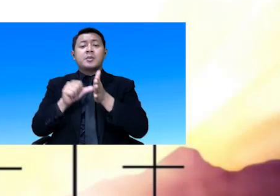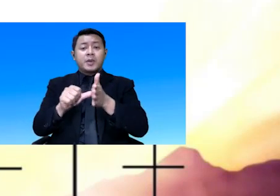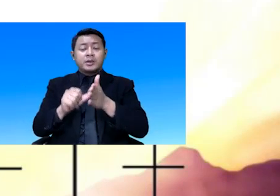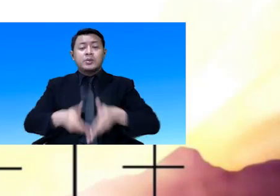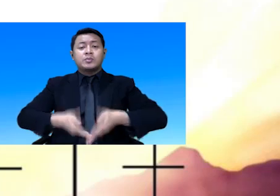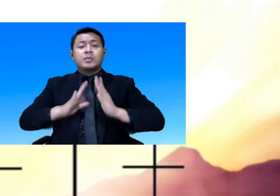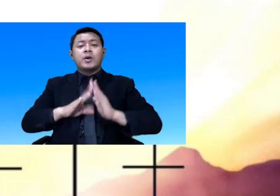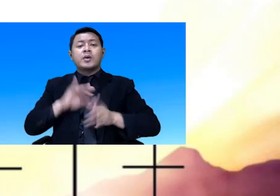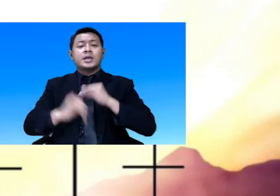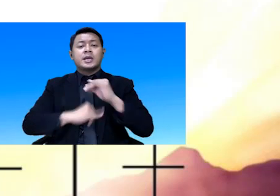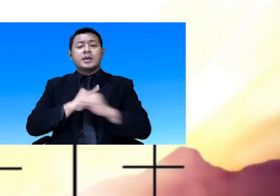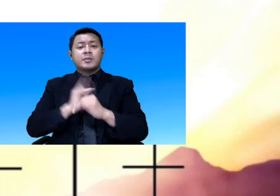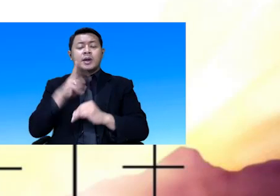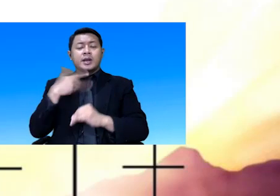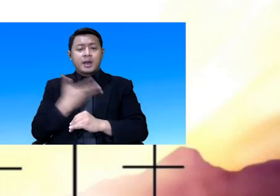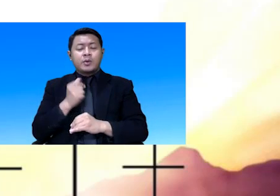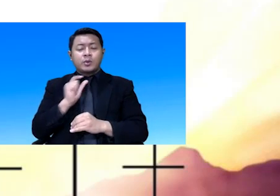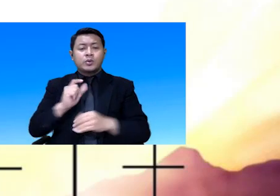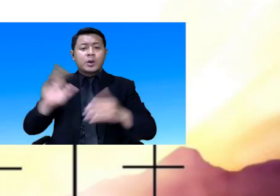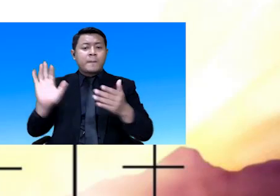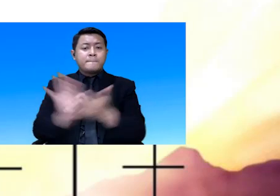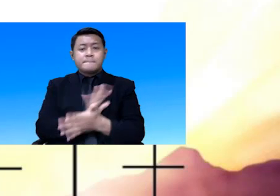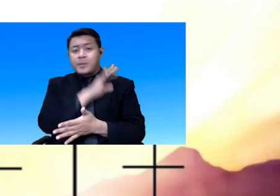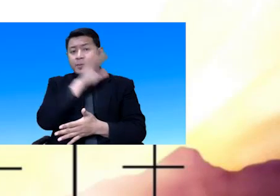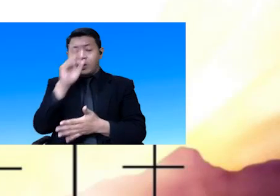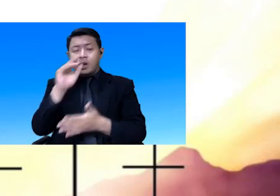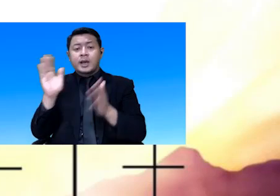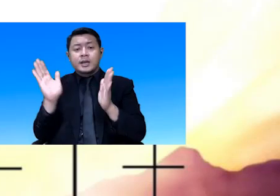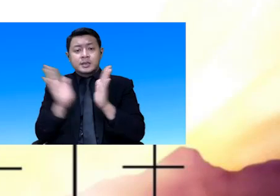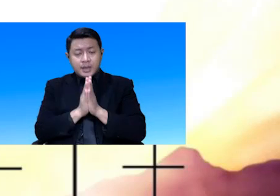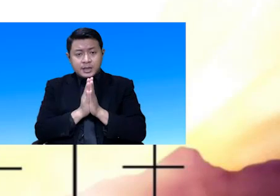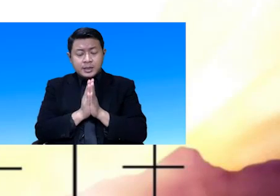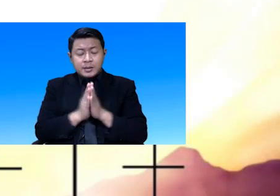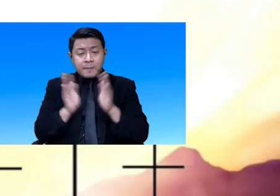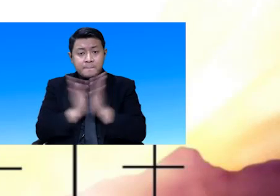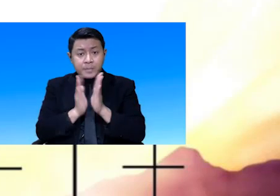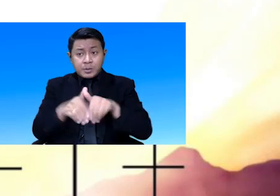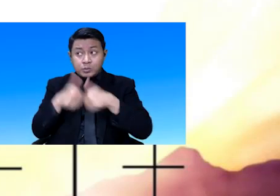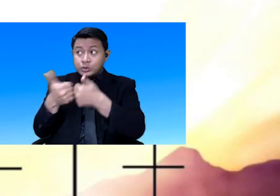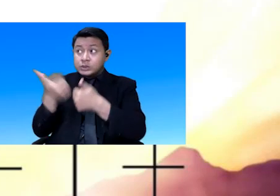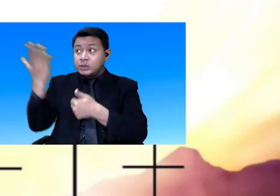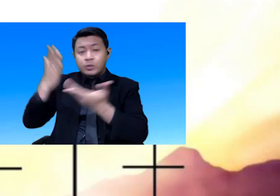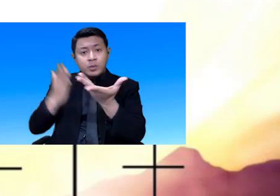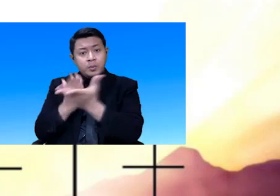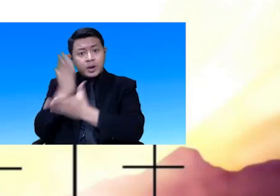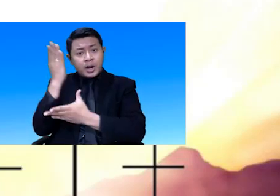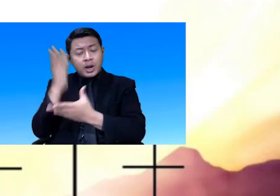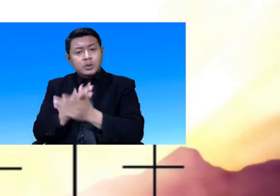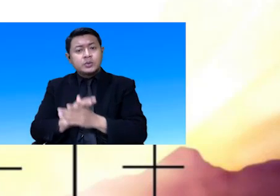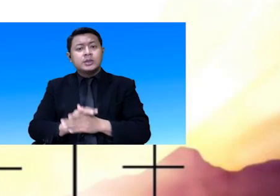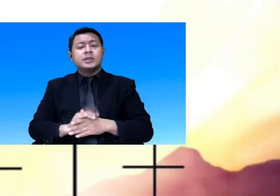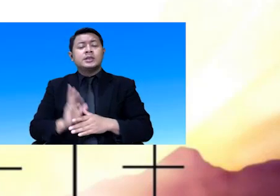kami untuk memuliakan dan memujimu melalui apa yang